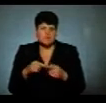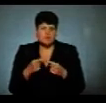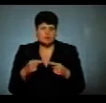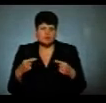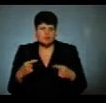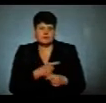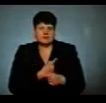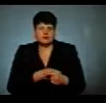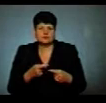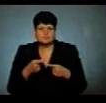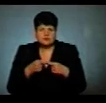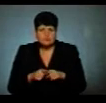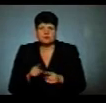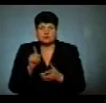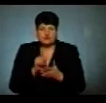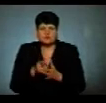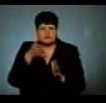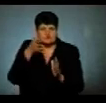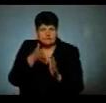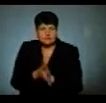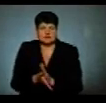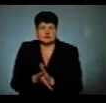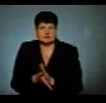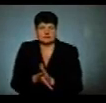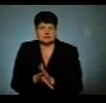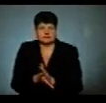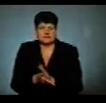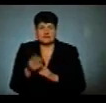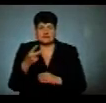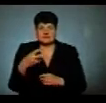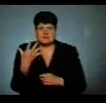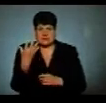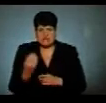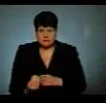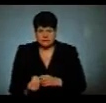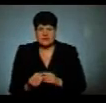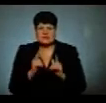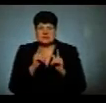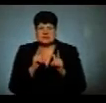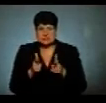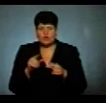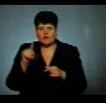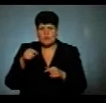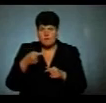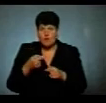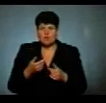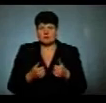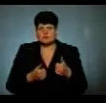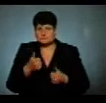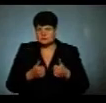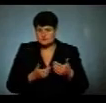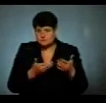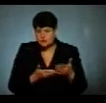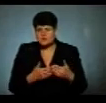будь-якої медичної техніки ми мусимо затратити майже 25 днів згідно вимог тендерного законодавства. І саме тому ми зверталися